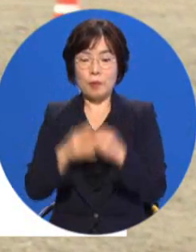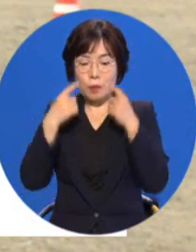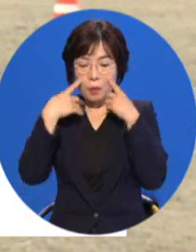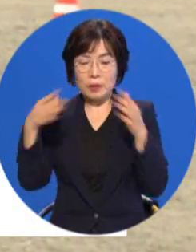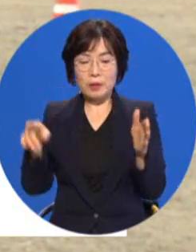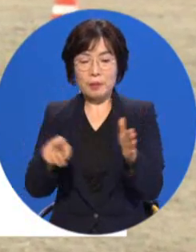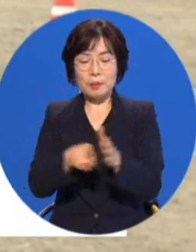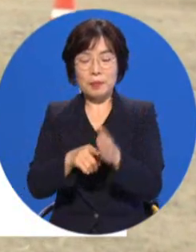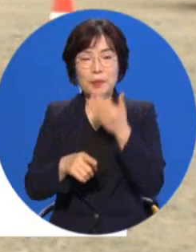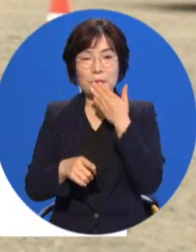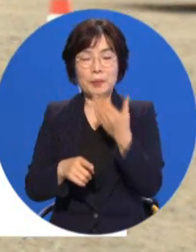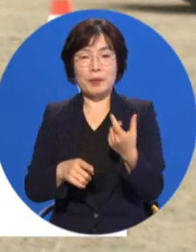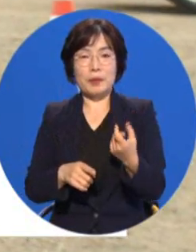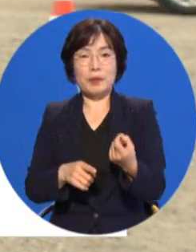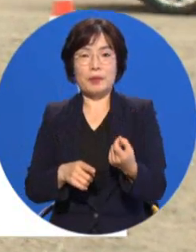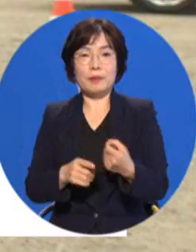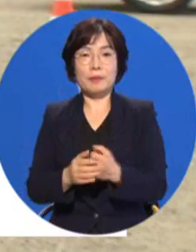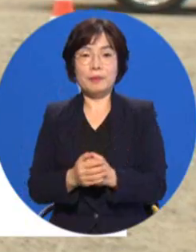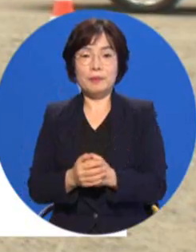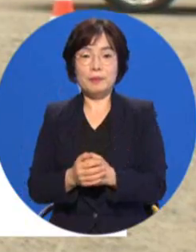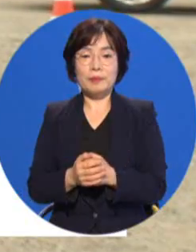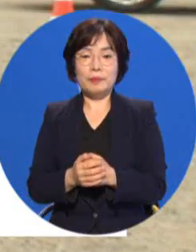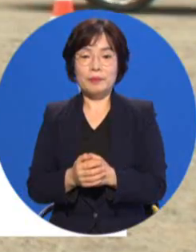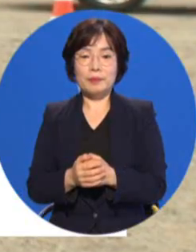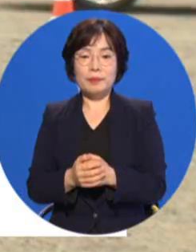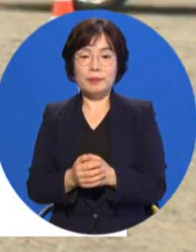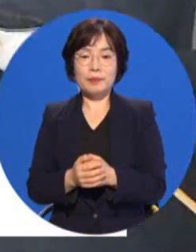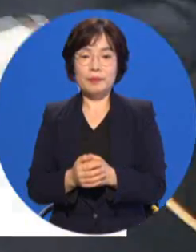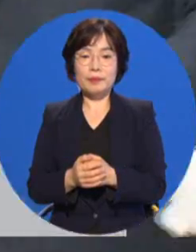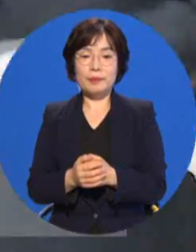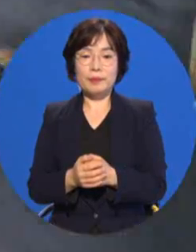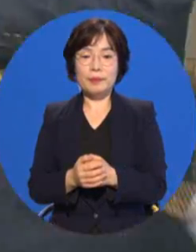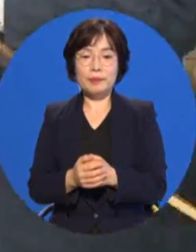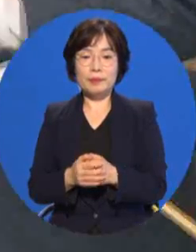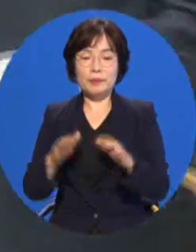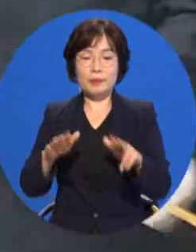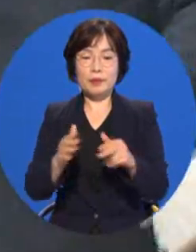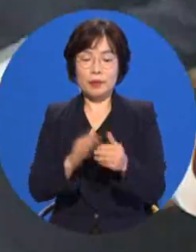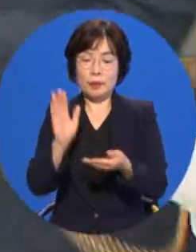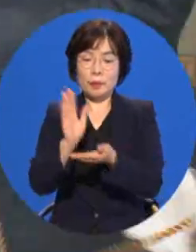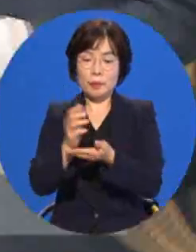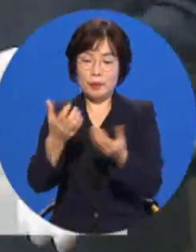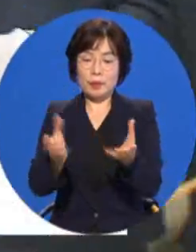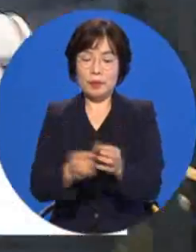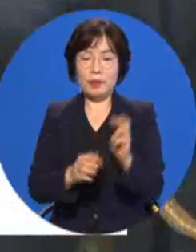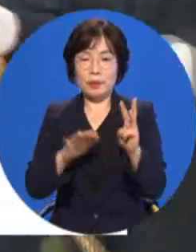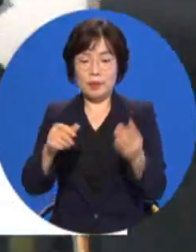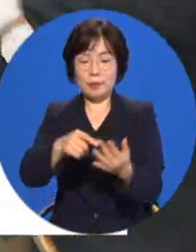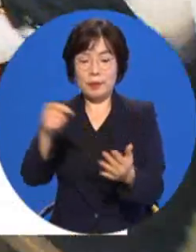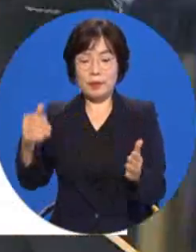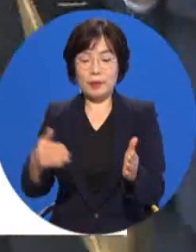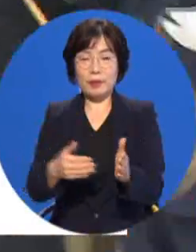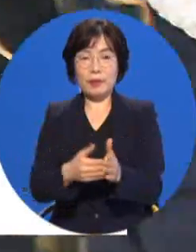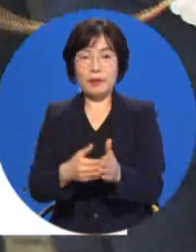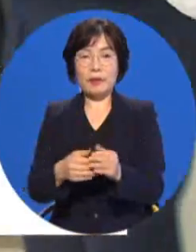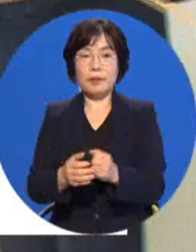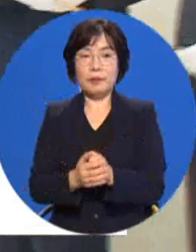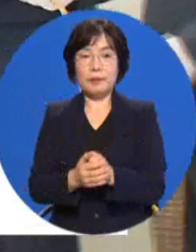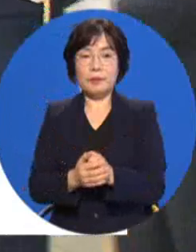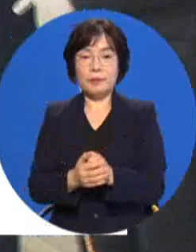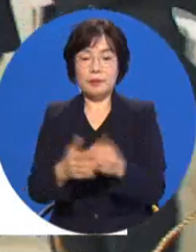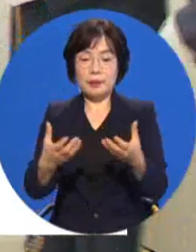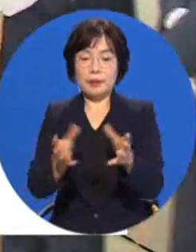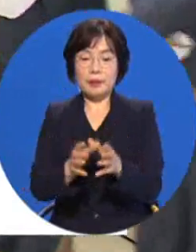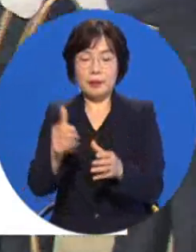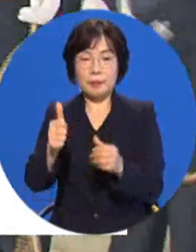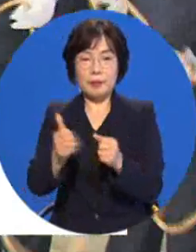확실하게 생기는구나 하고 좀 확신을 얻었던 것 같습니다. 현재 본부장급 임원 3명을 선발한 글로벌 모터스는